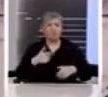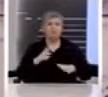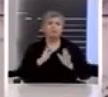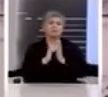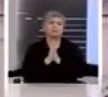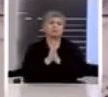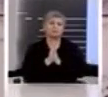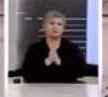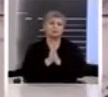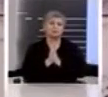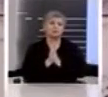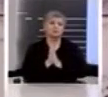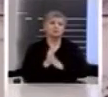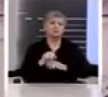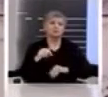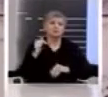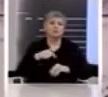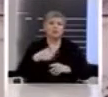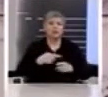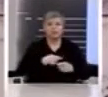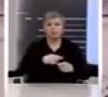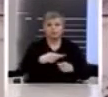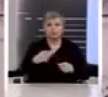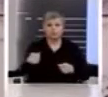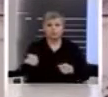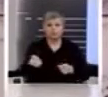Υπουργέ, η κατάσταση αυτή